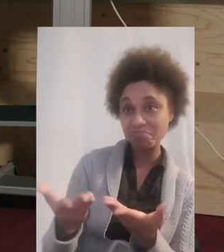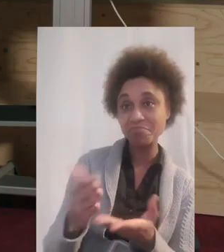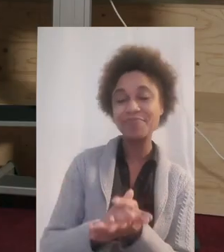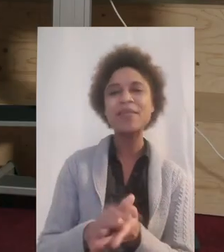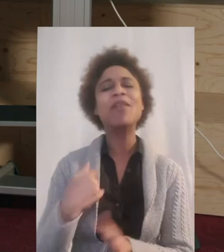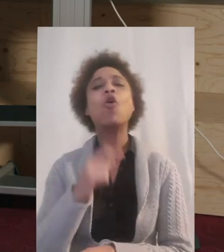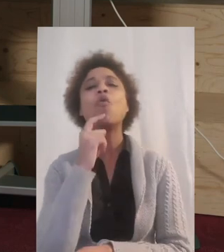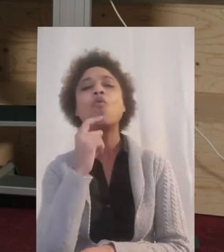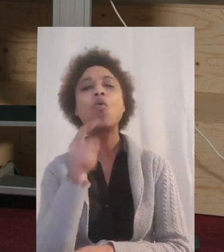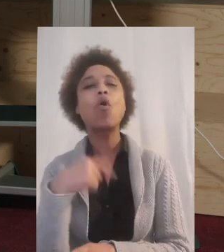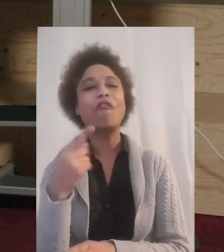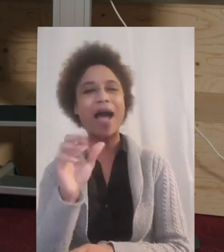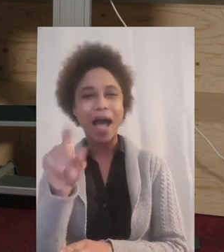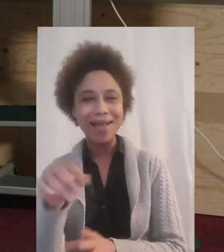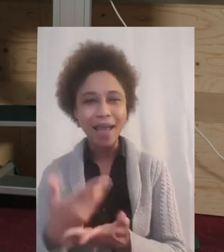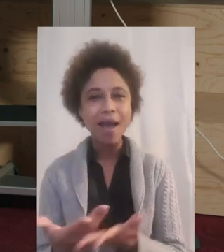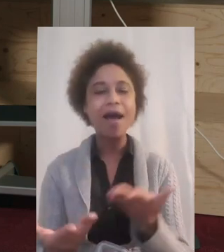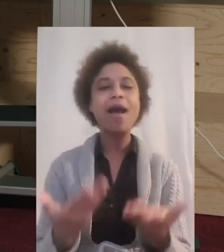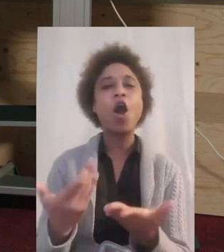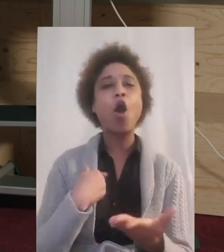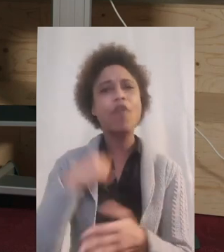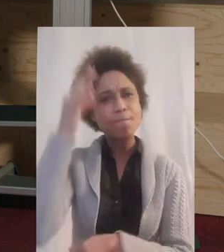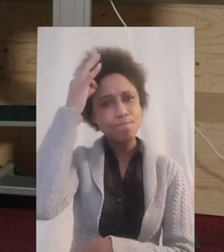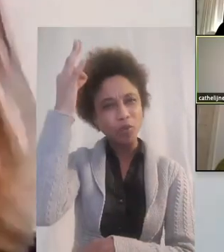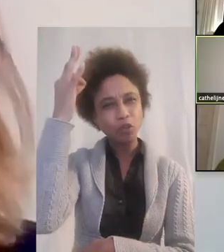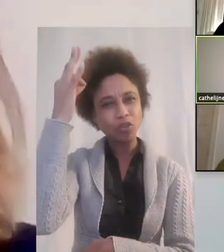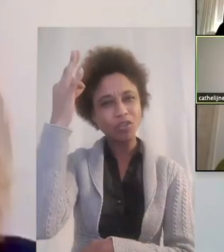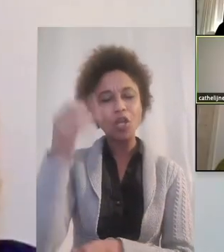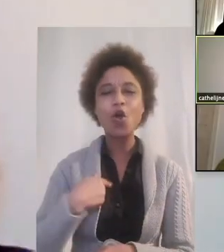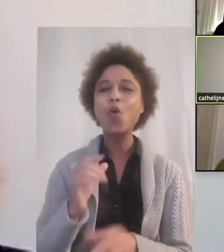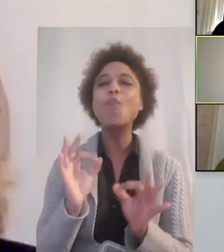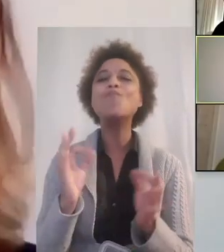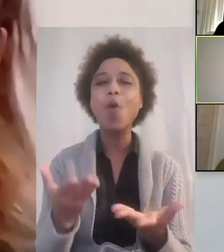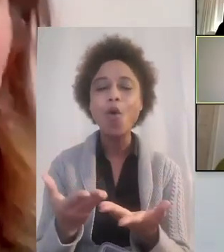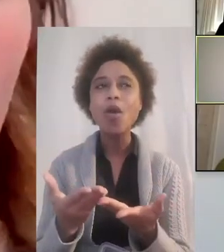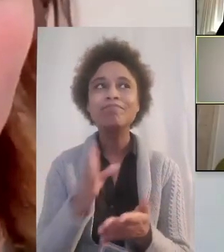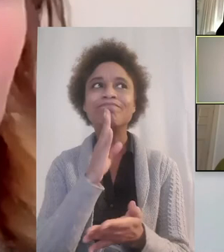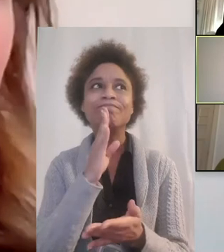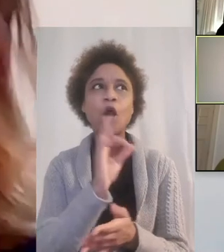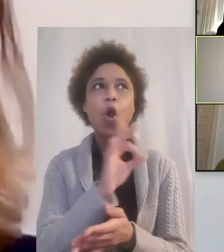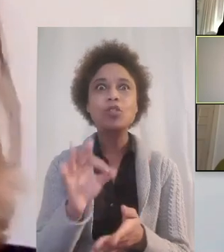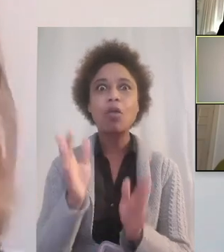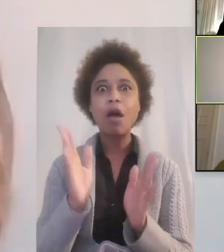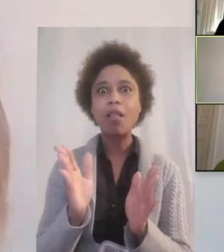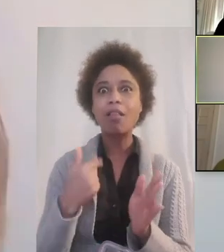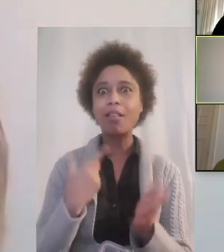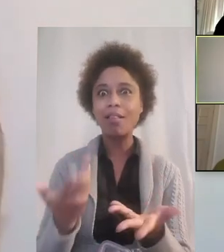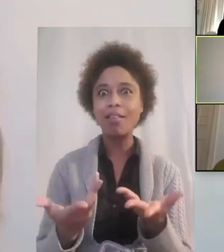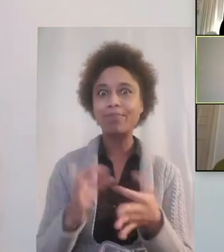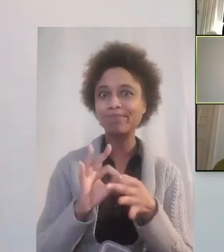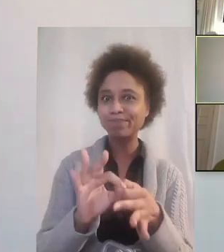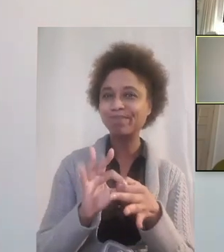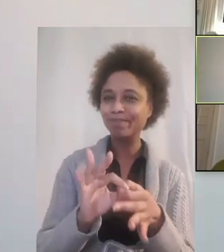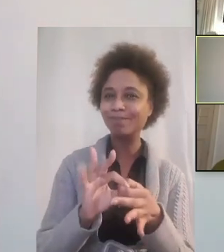nog reageren op Anja over bewustzijn. Hoe mooi zou het zijn als je op school al hiermee te